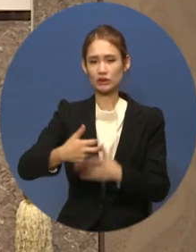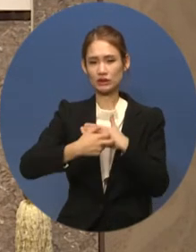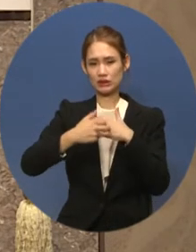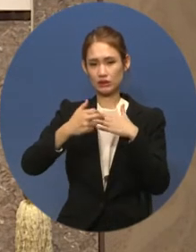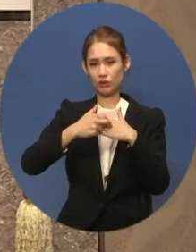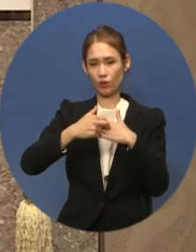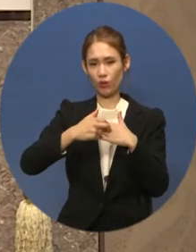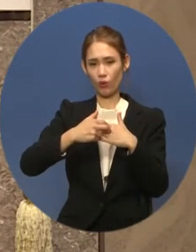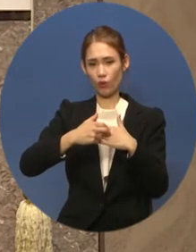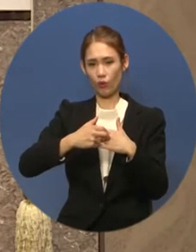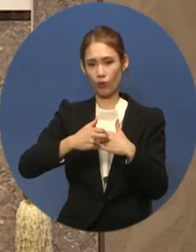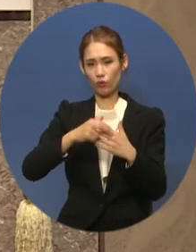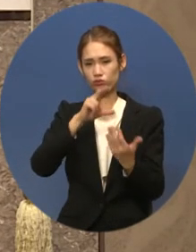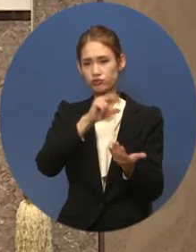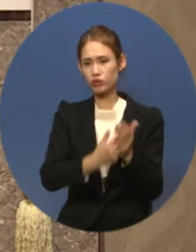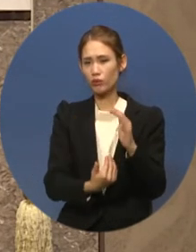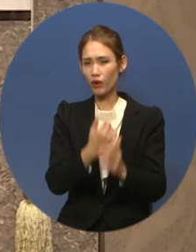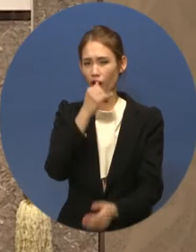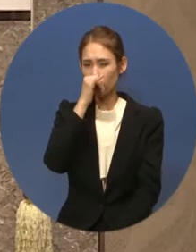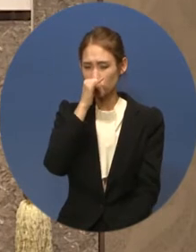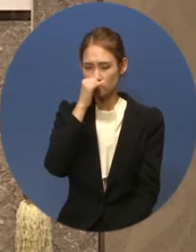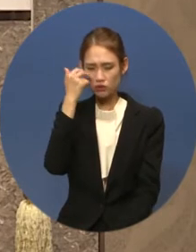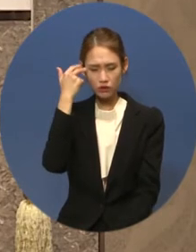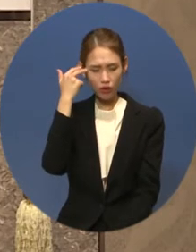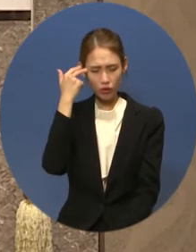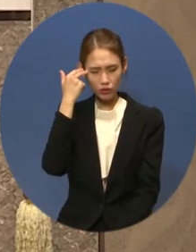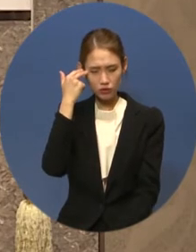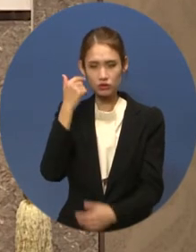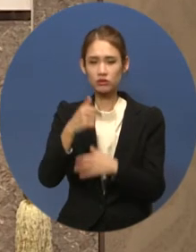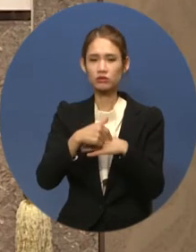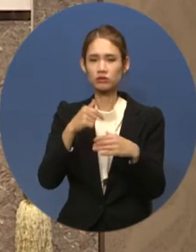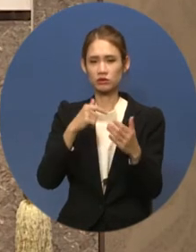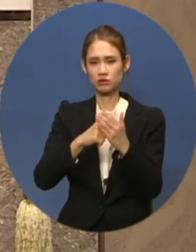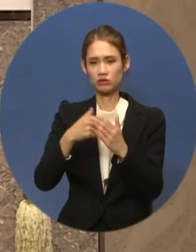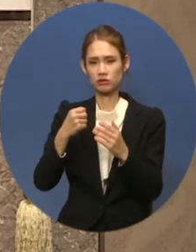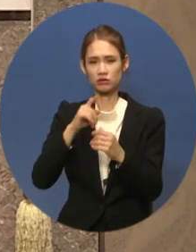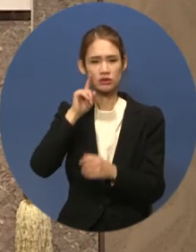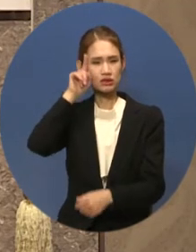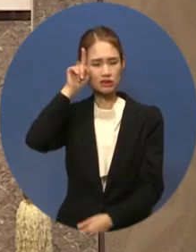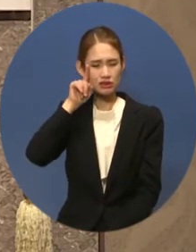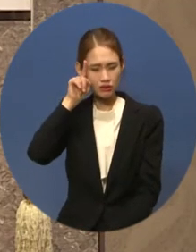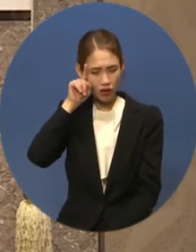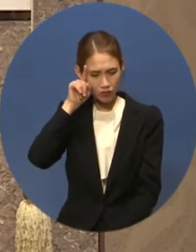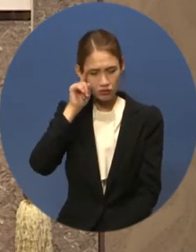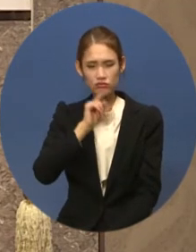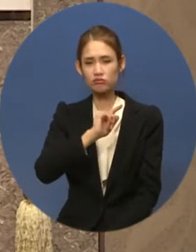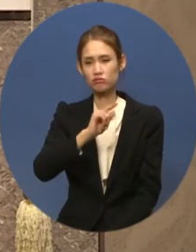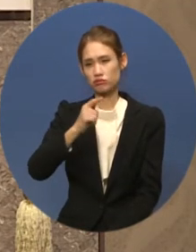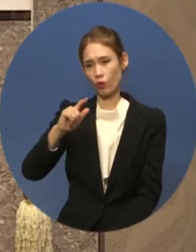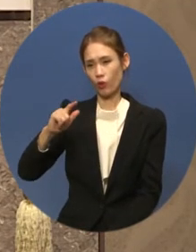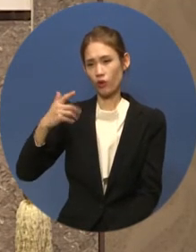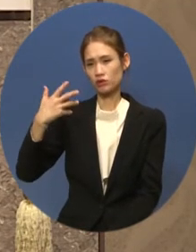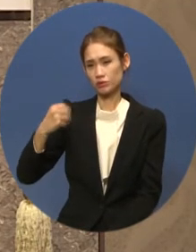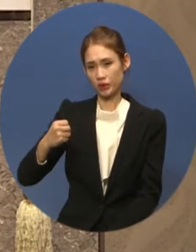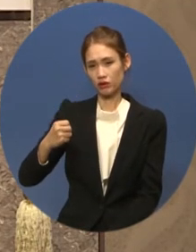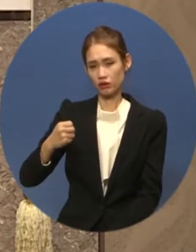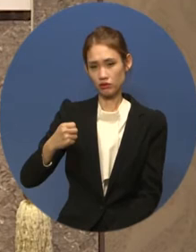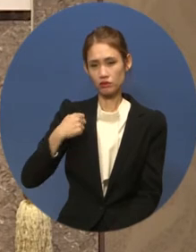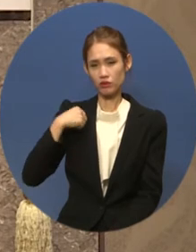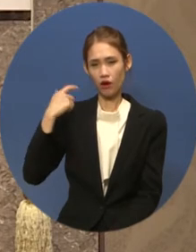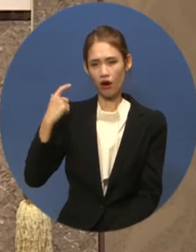많아요 정신 심리적인 문제들을 스트레스 들 건강상의 저희는 굉장히 강한 의료 인프라 가 있지